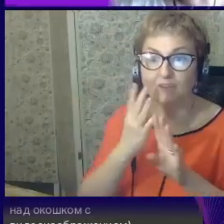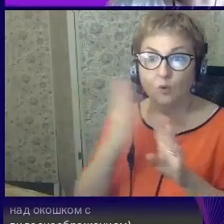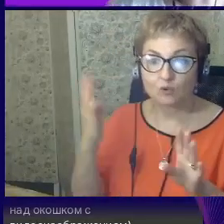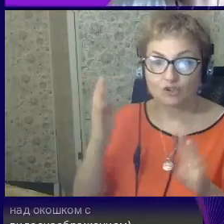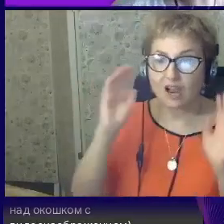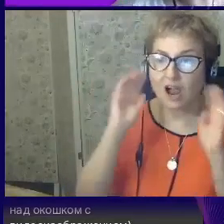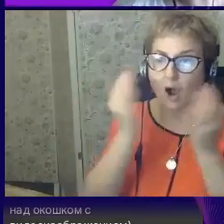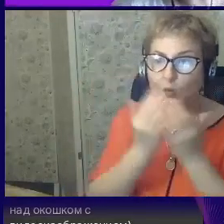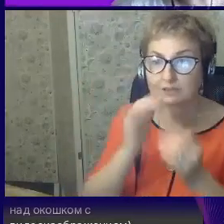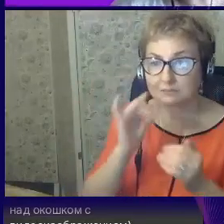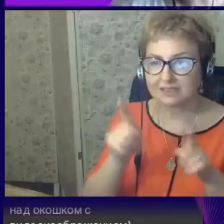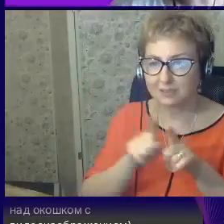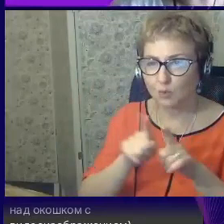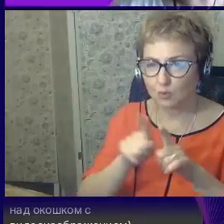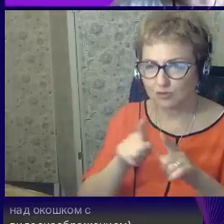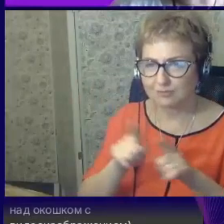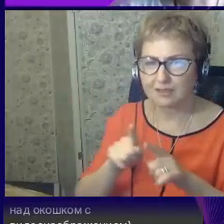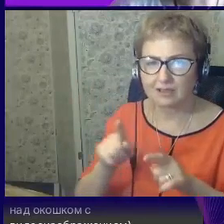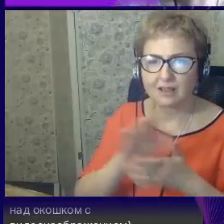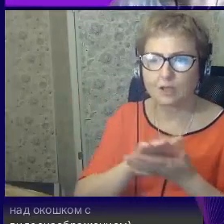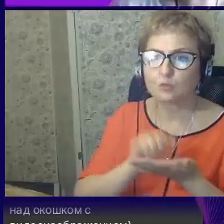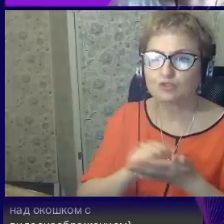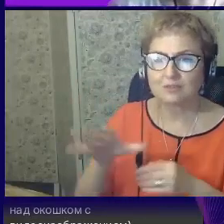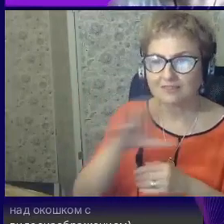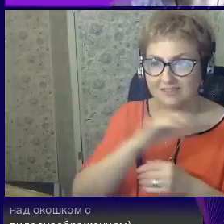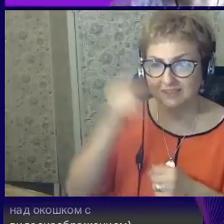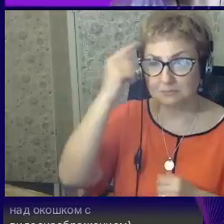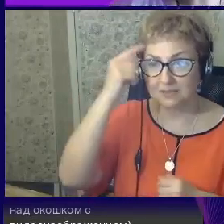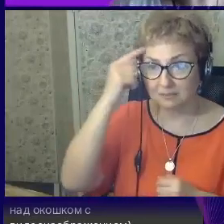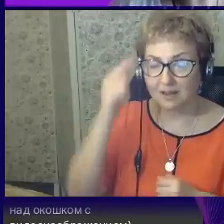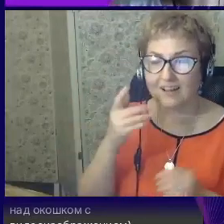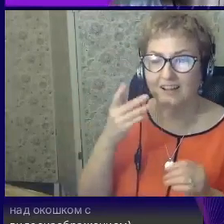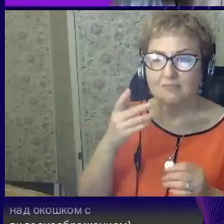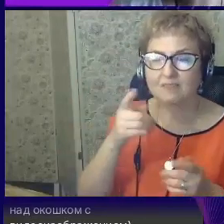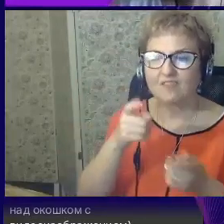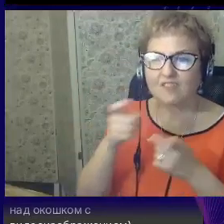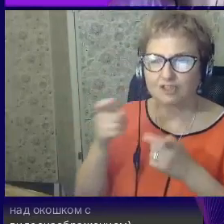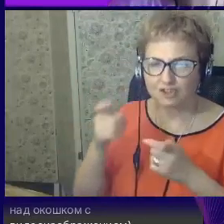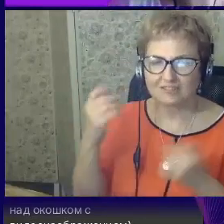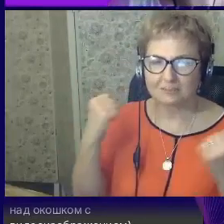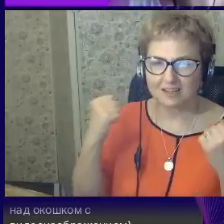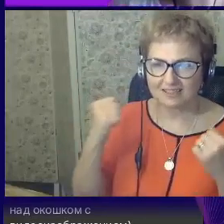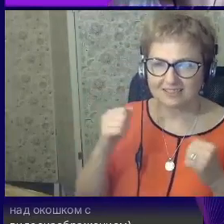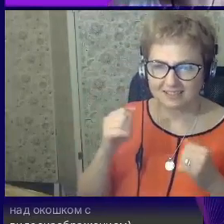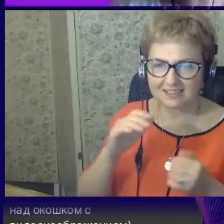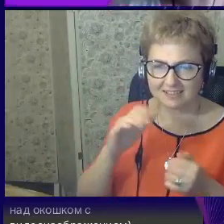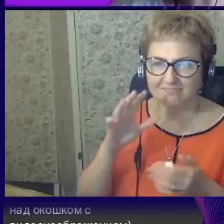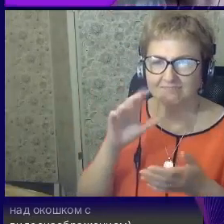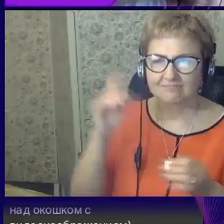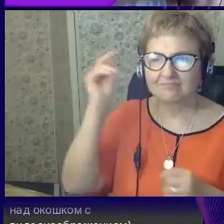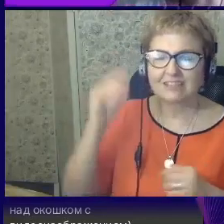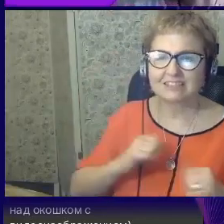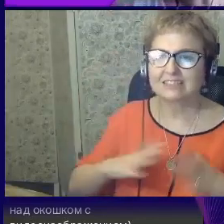очередь с аутизмом и схожими нарушениями. Вот. Мы все понимаем, что вовлечение в спортивные занятия – это задача